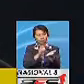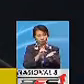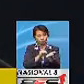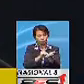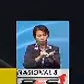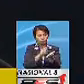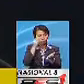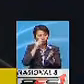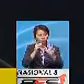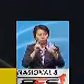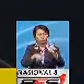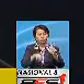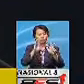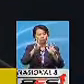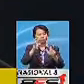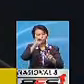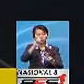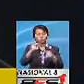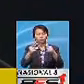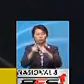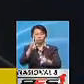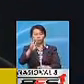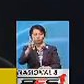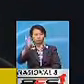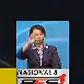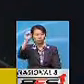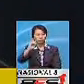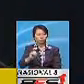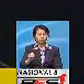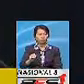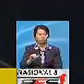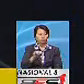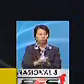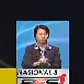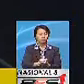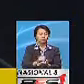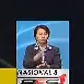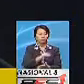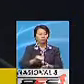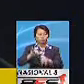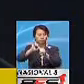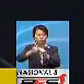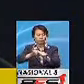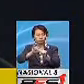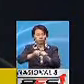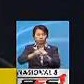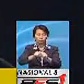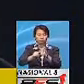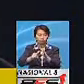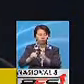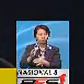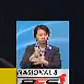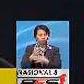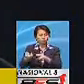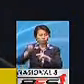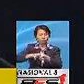from 3.7% to 46% in that period, and amongst engineers, the share